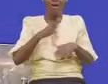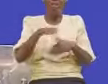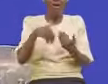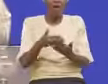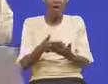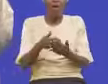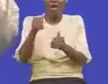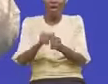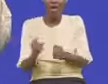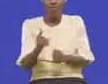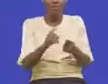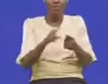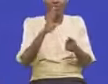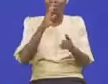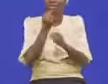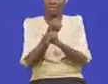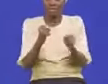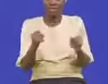ikajibena amokata wa kpohoho